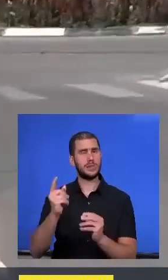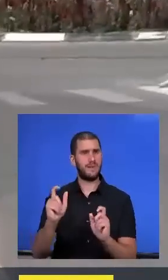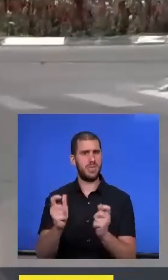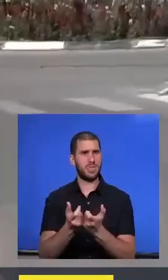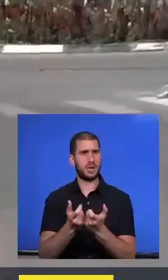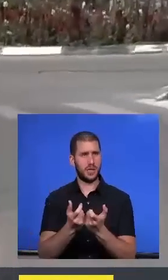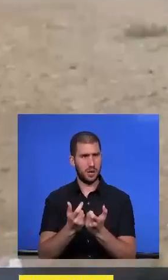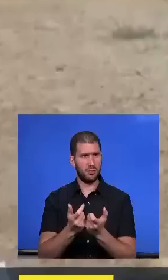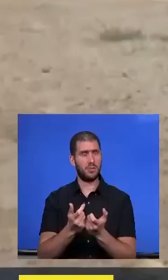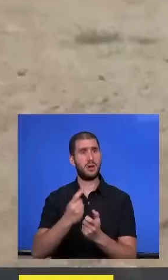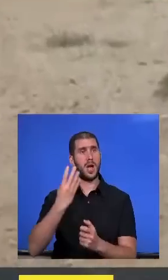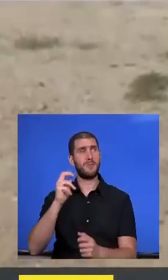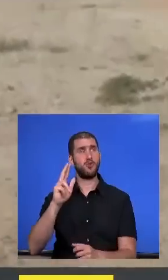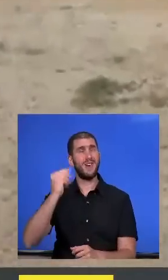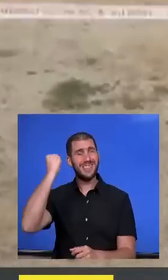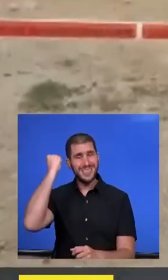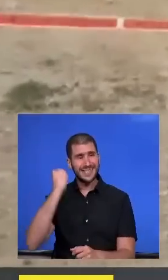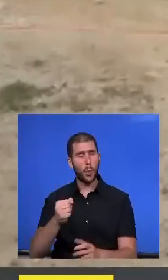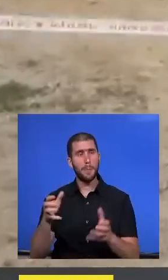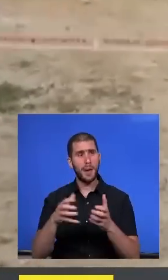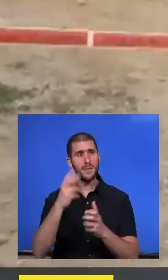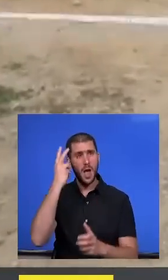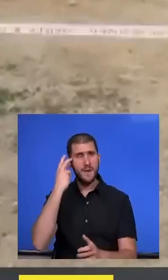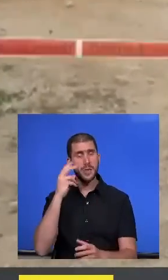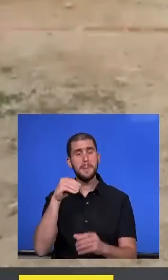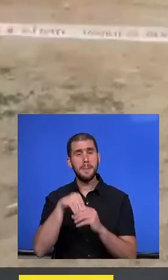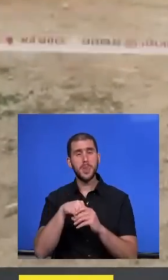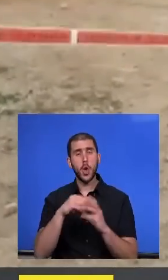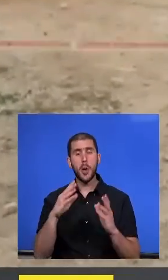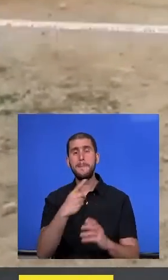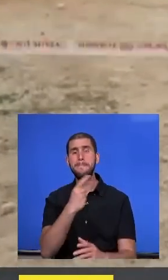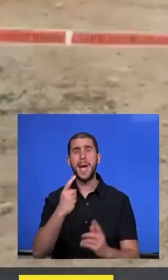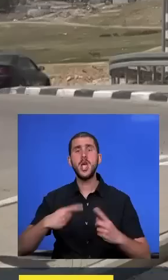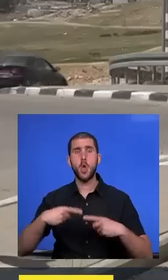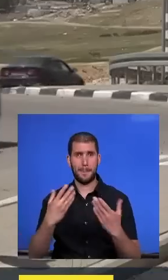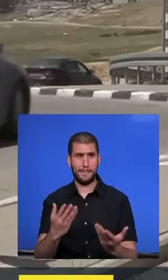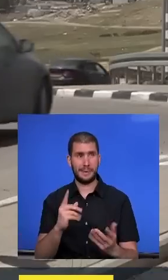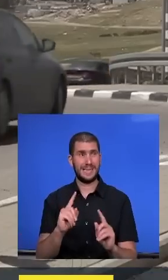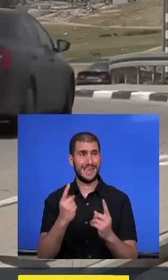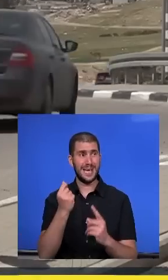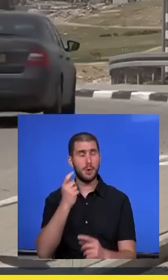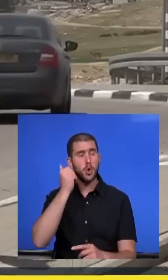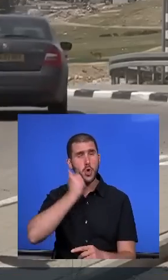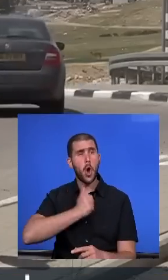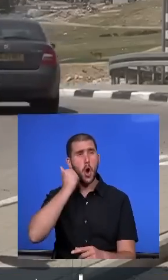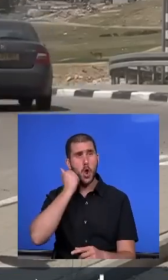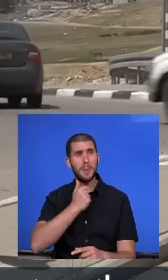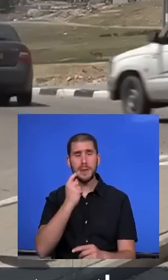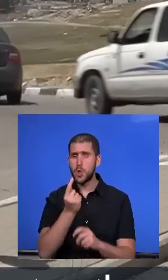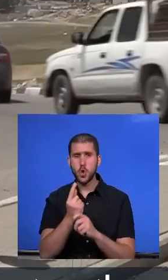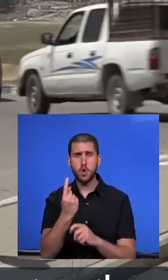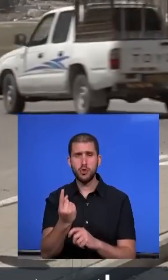נעצר. 43 נרצחו בחברה הערבית בתוך כ-100 ימים. זה קורה כמעט בכל יום, כמעט בכל